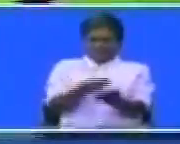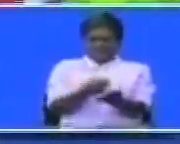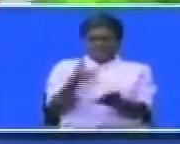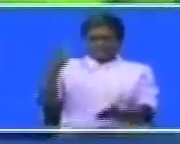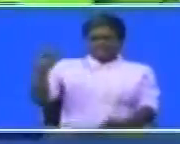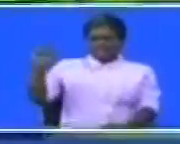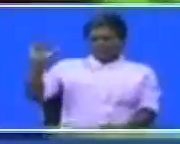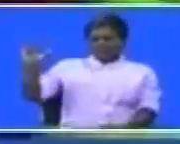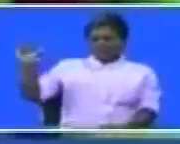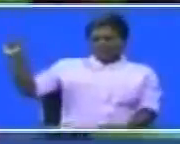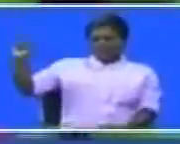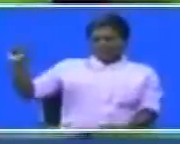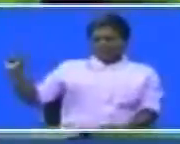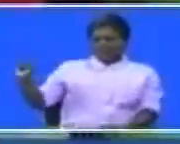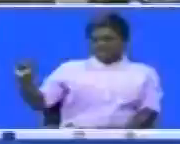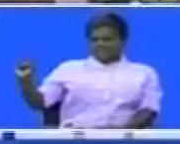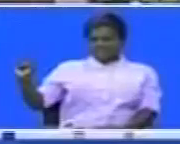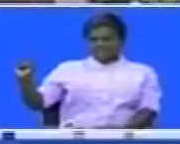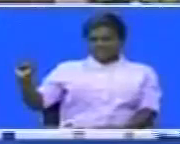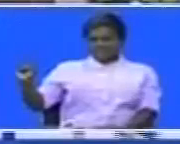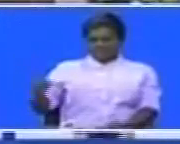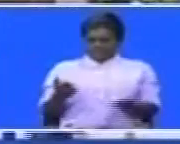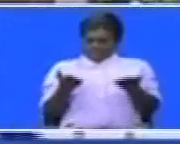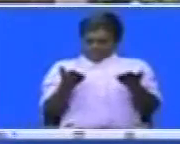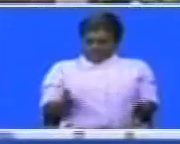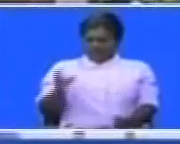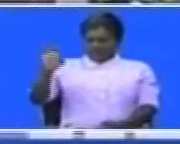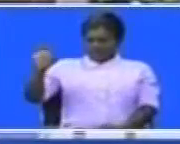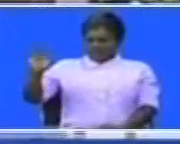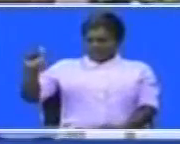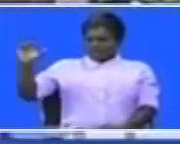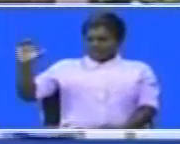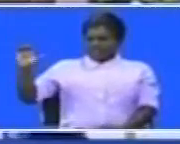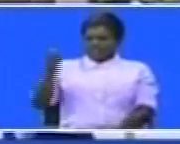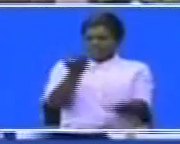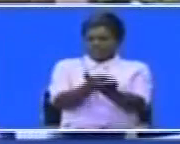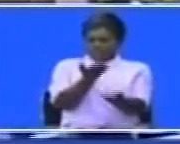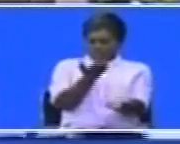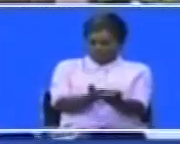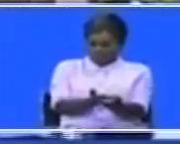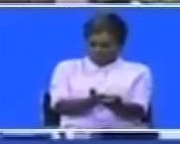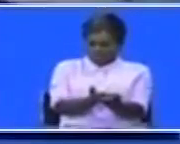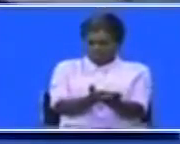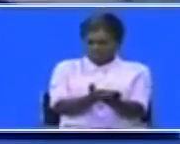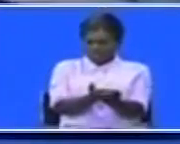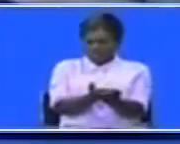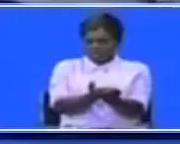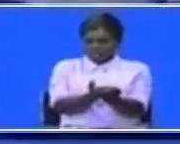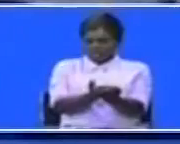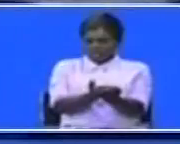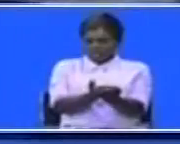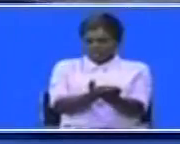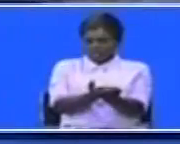vijana NYS. Tayari EACC imependekeza aliyekuwa mkurugenzi mkuu wa NYS Daktari Nelson